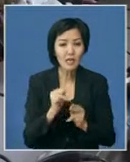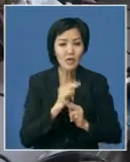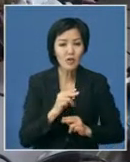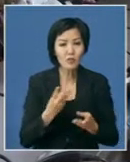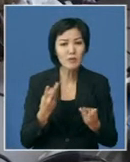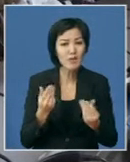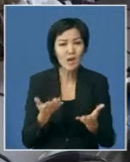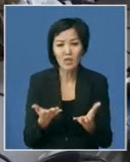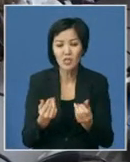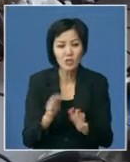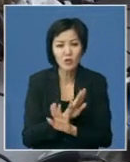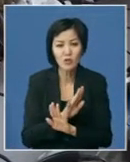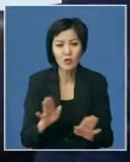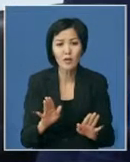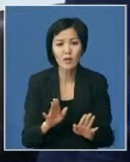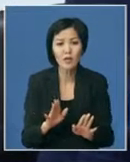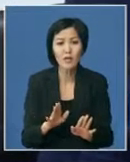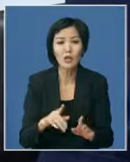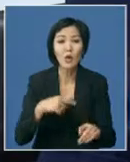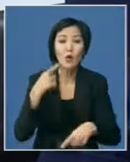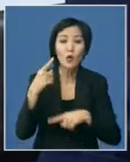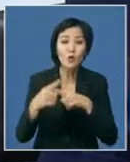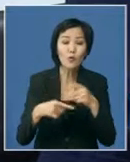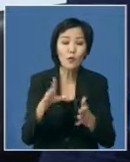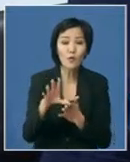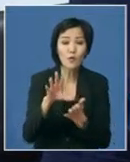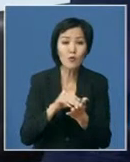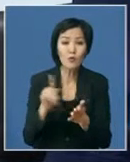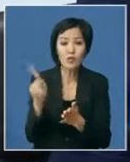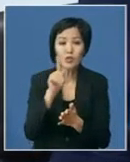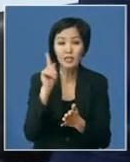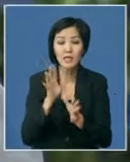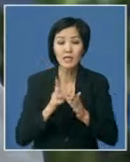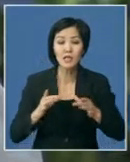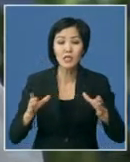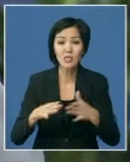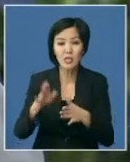Оның ұлағатты өмірі ұрпаққа үлгі өнеге. Бүгінгі жастар орталығына